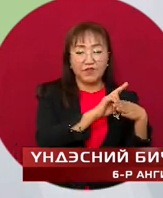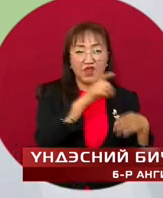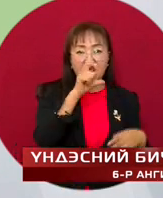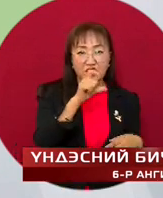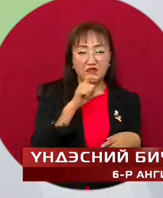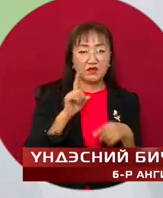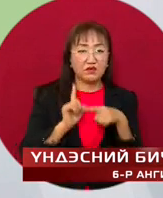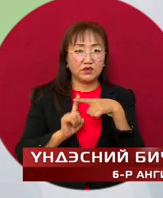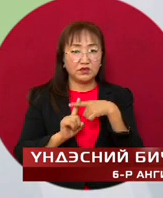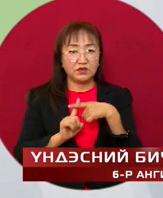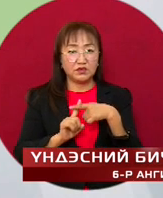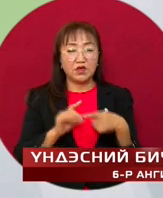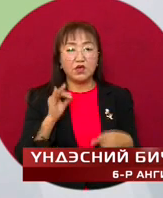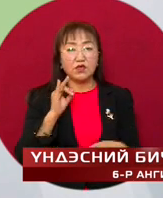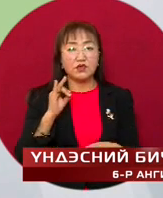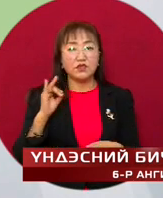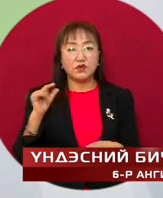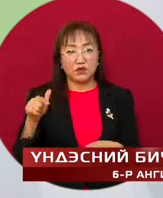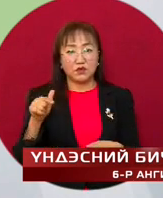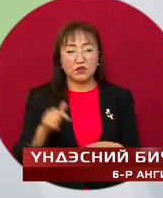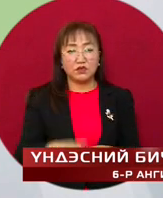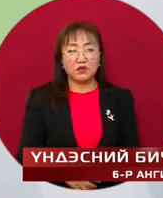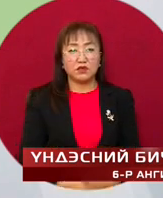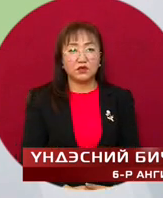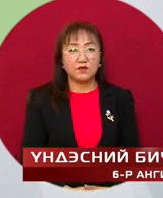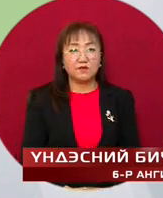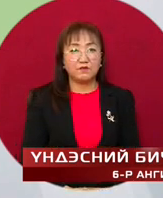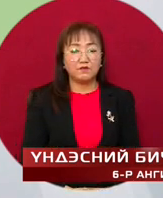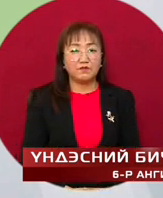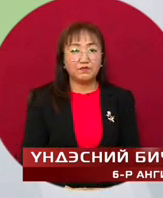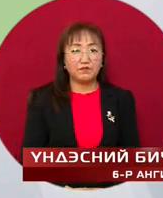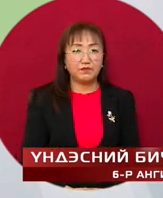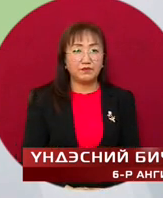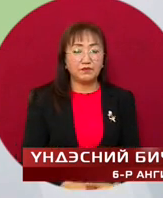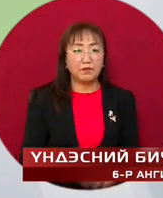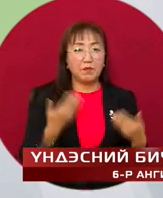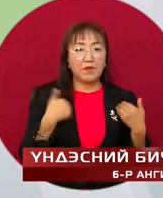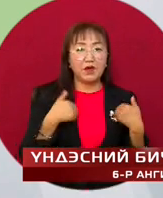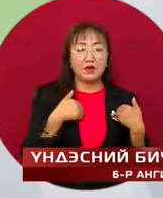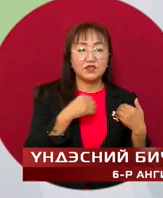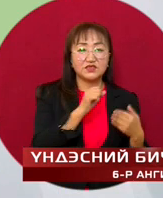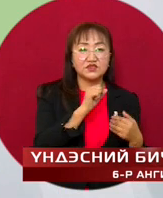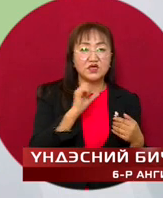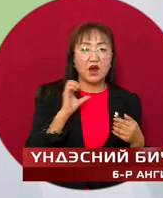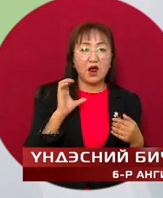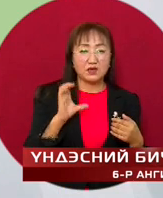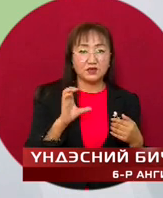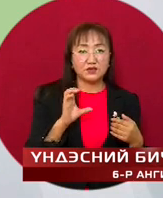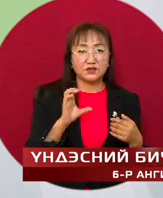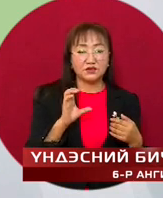төгсөг учраас иг, ээг нөхцөлийг залгасан байна. За, багшаас сурах.